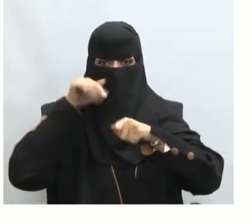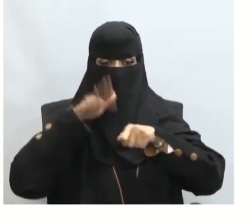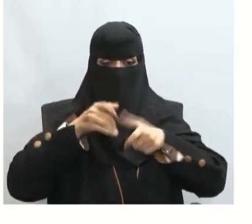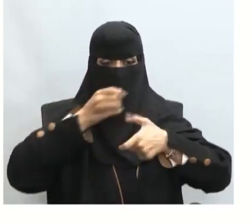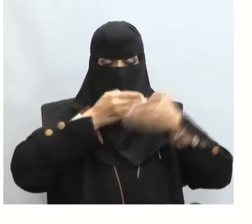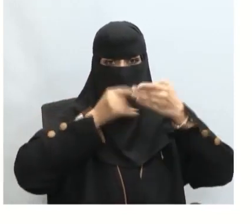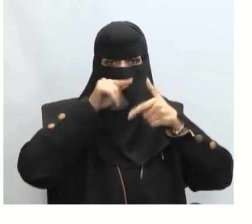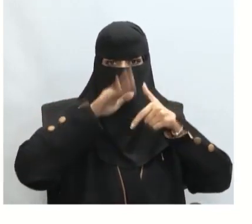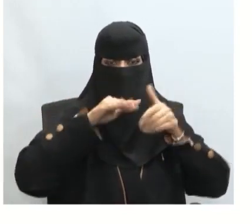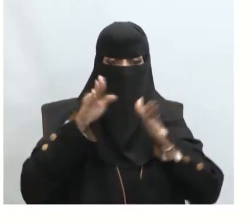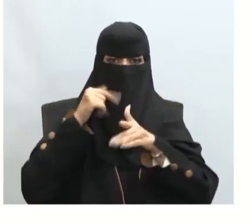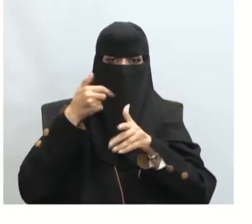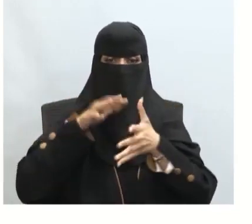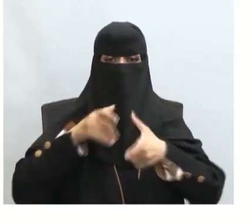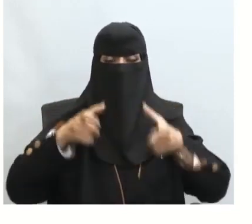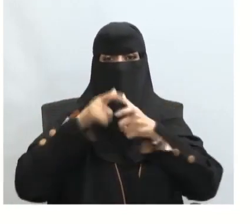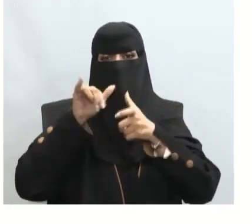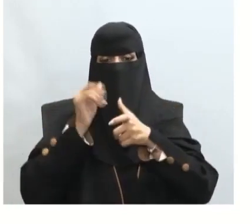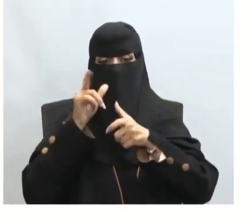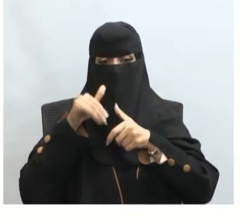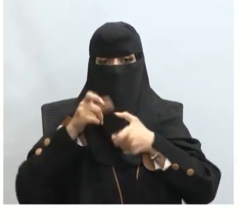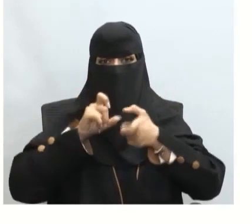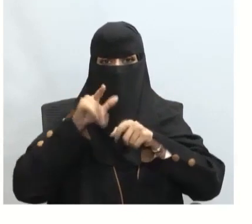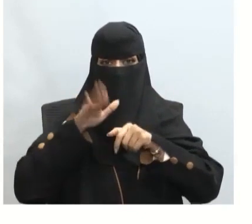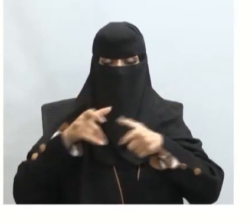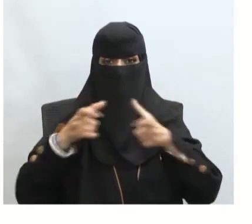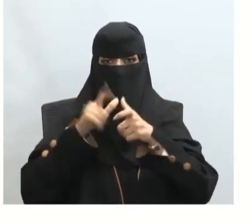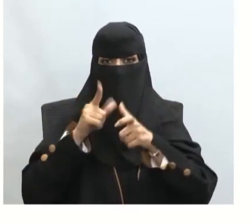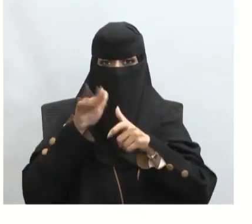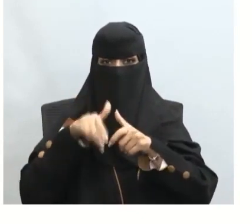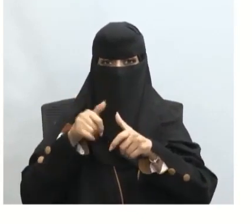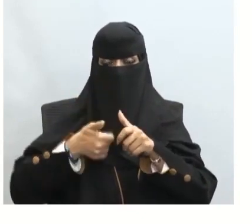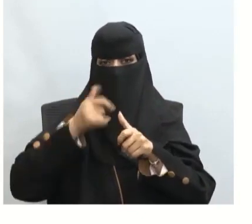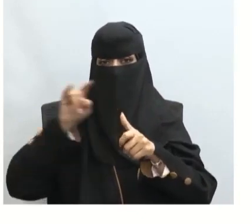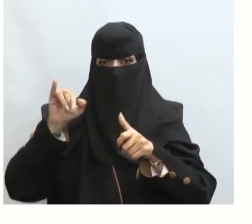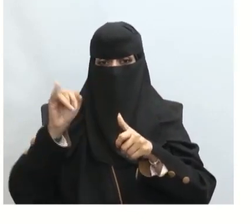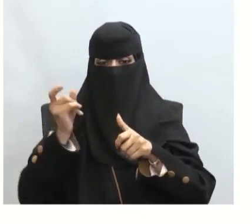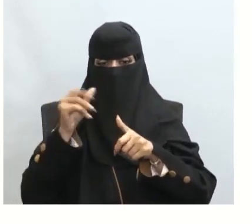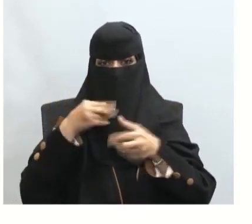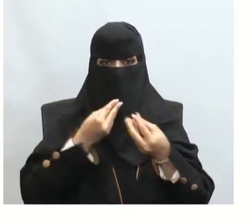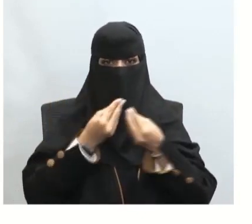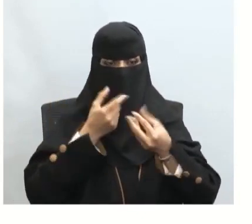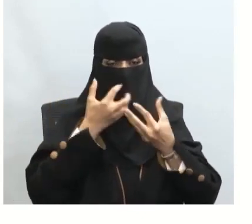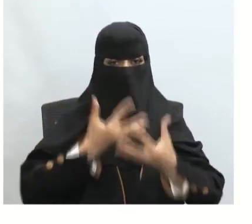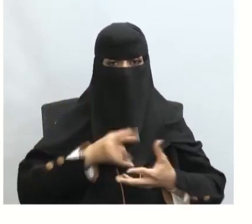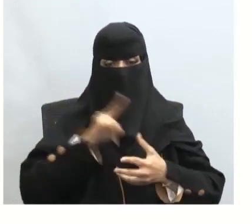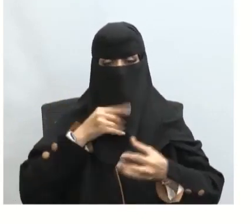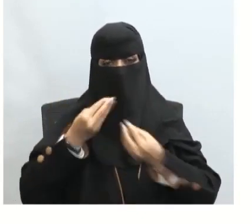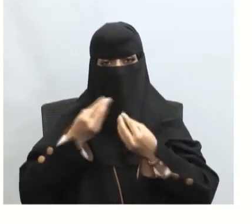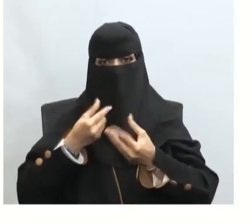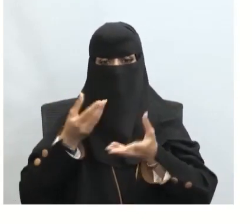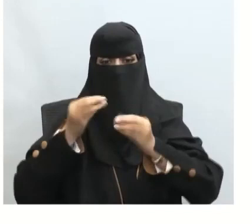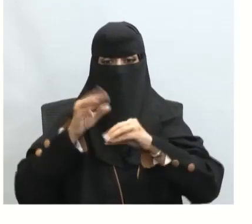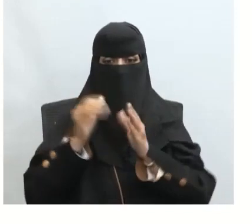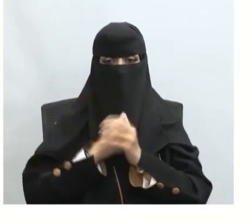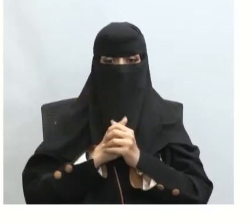المركب يكون فيه او مجموعه المجموعه المتكونه في مجموعه الاميد اذا هو عباره عن تفاعل تكثف وليس تفاعل